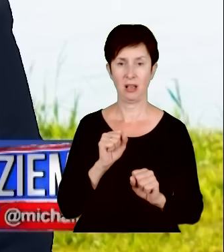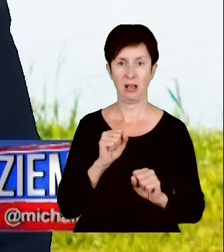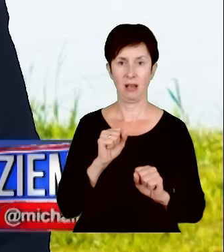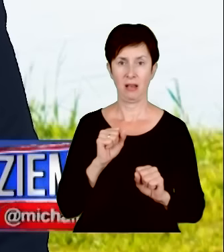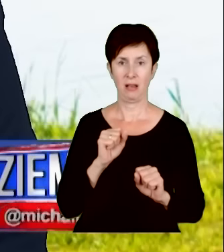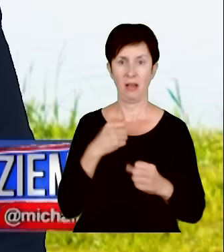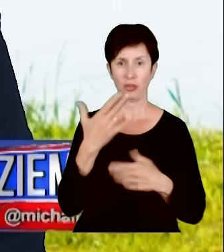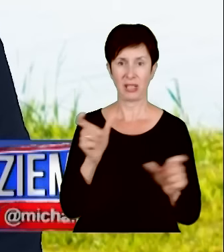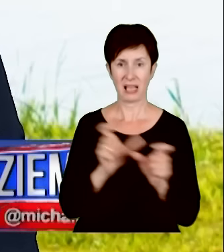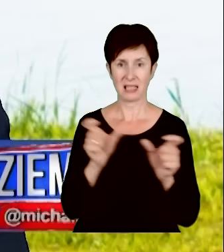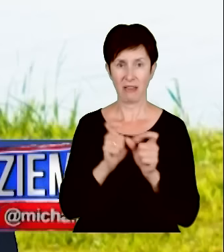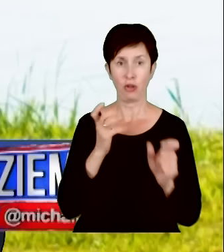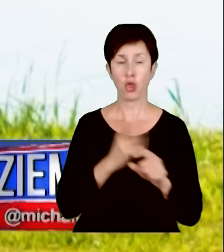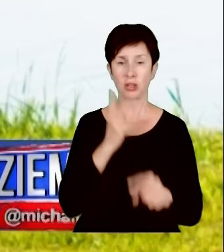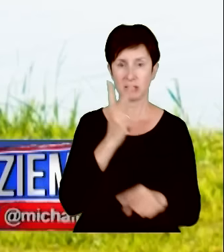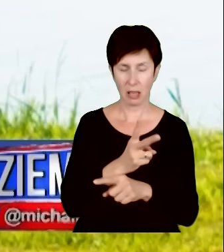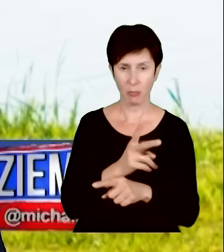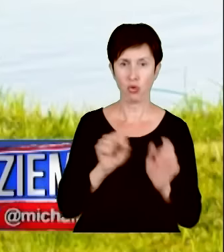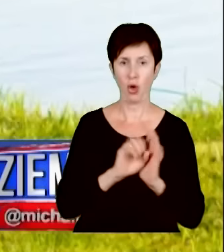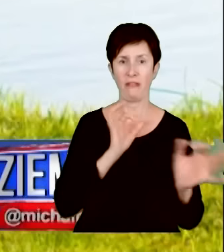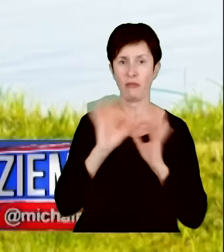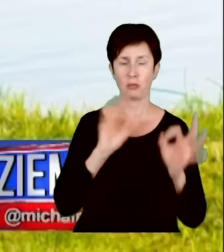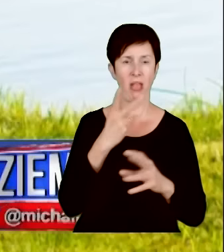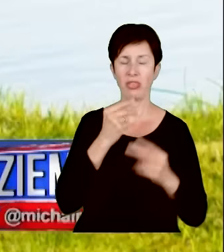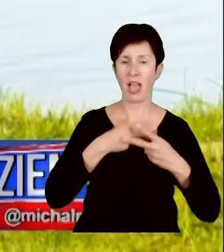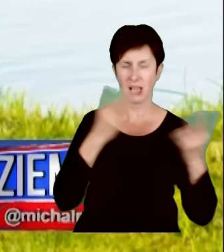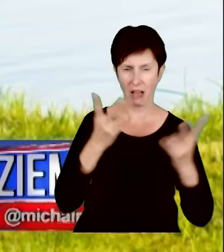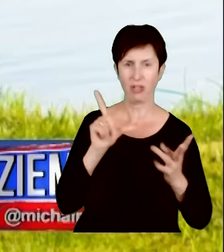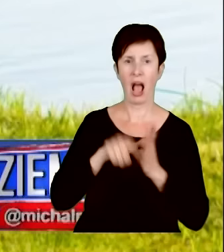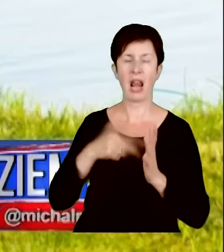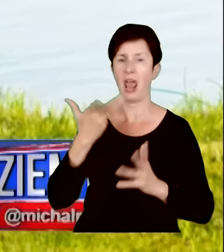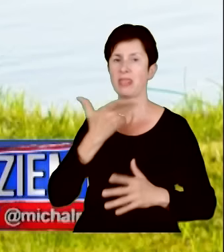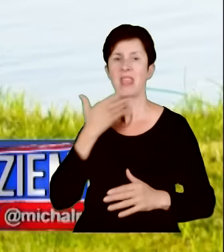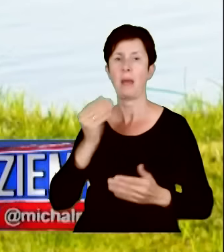certyfikat dostępu do informacji niejawnych to s w sobie